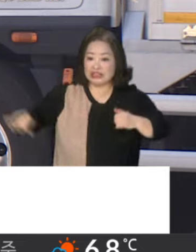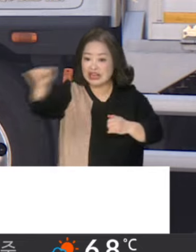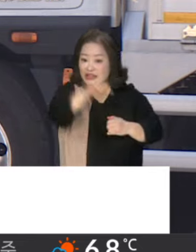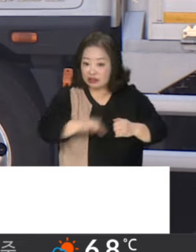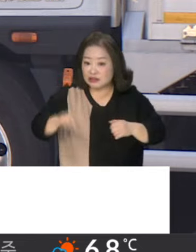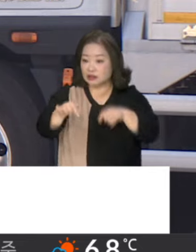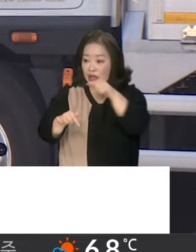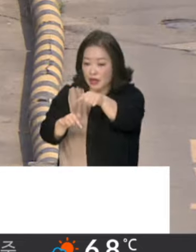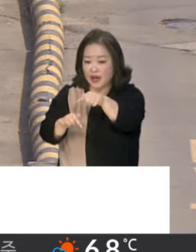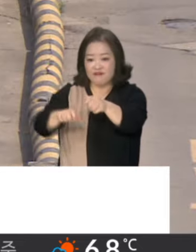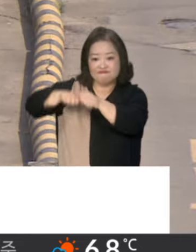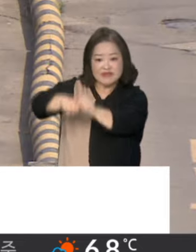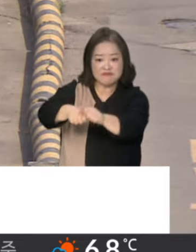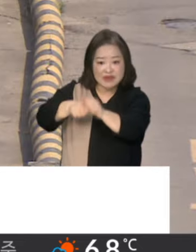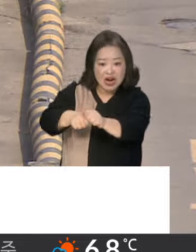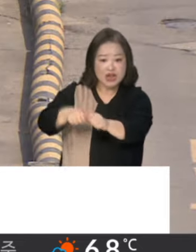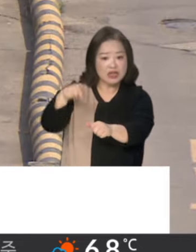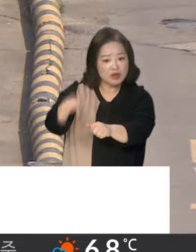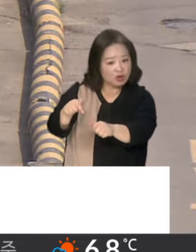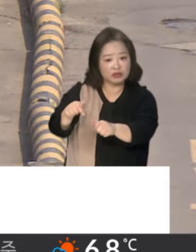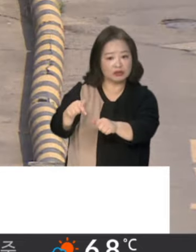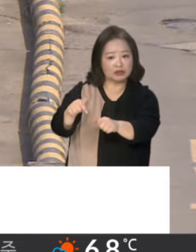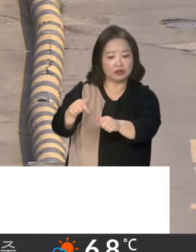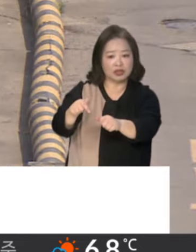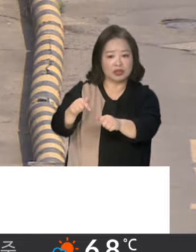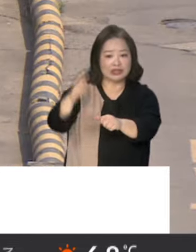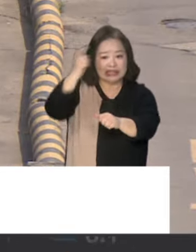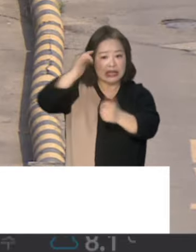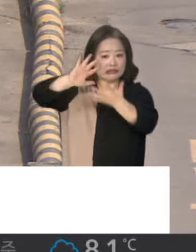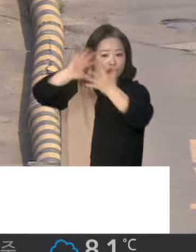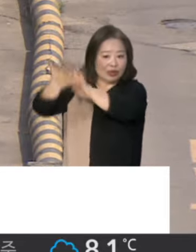명목하에사실상화주들에게유리하게업계를재편하는것이라는우려가제기되고있다 .